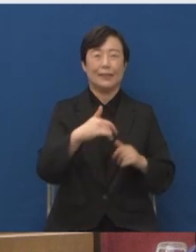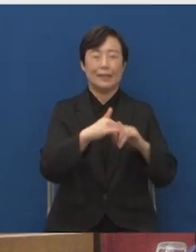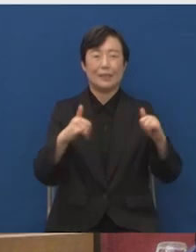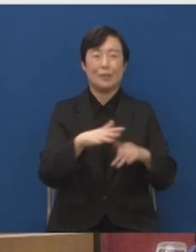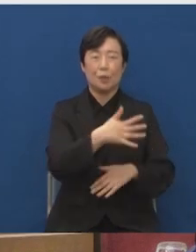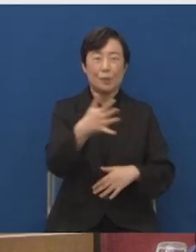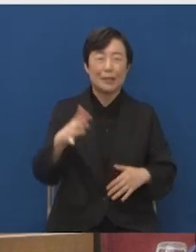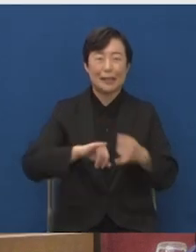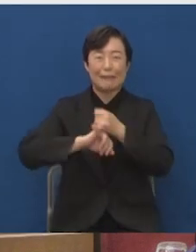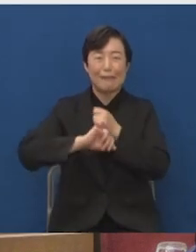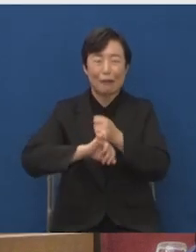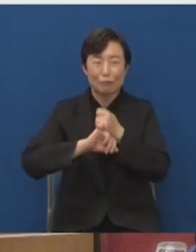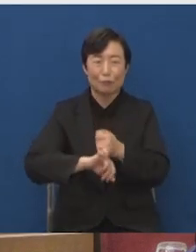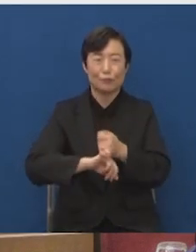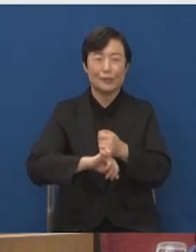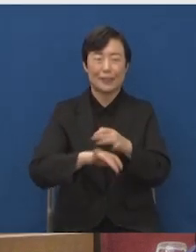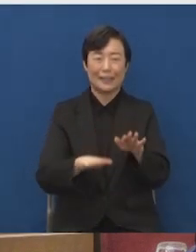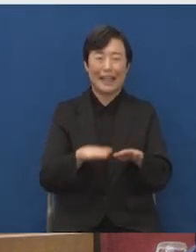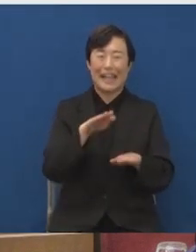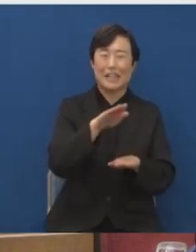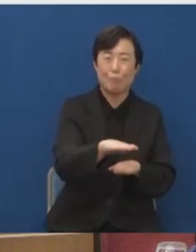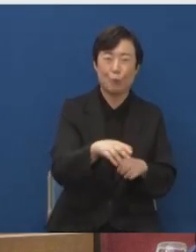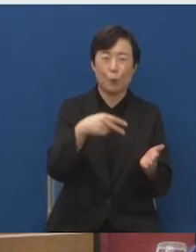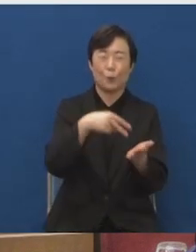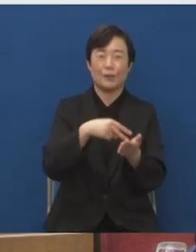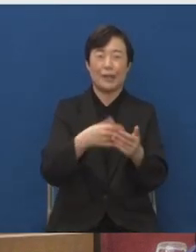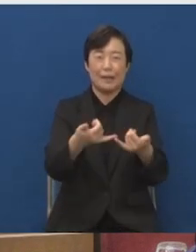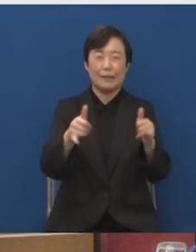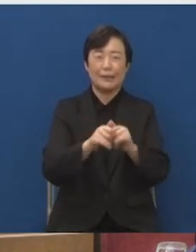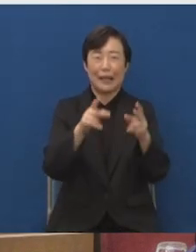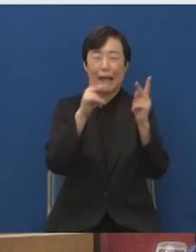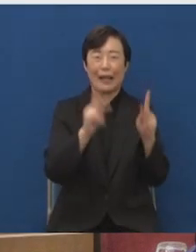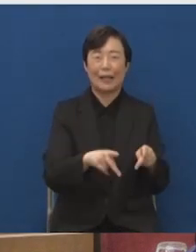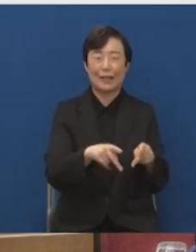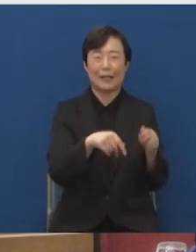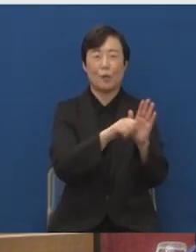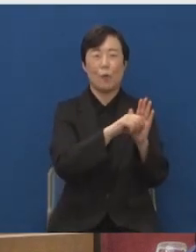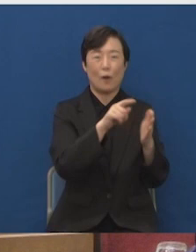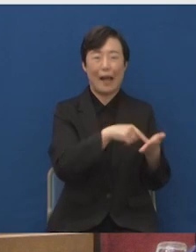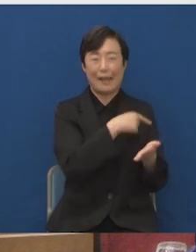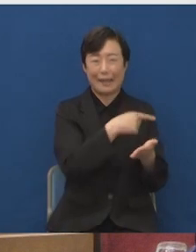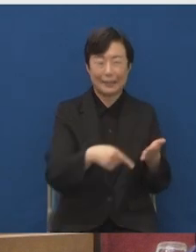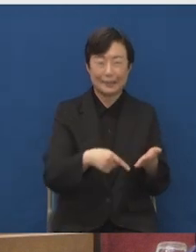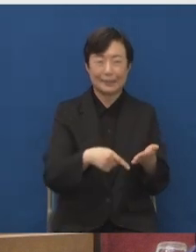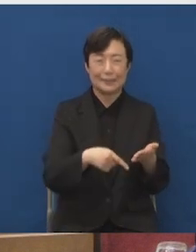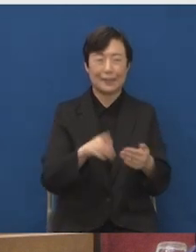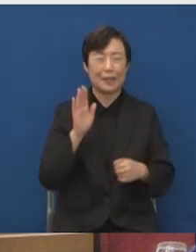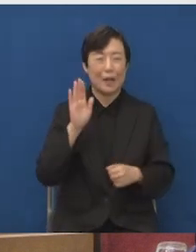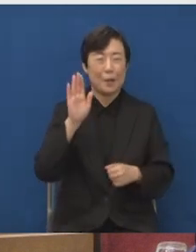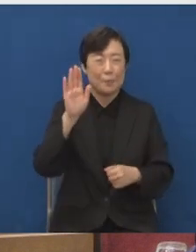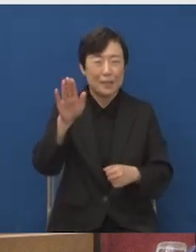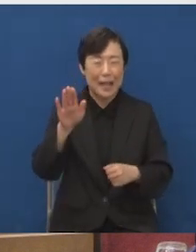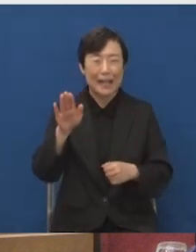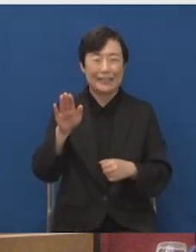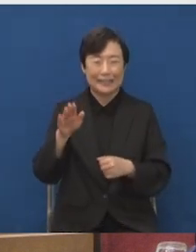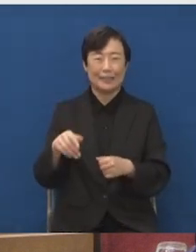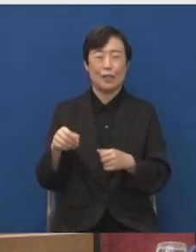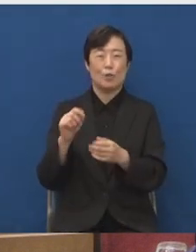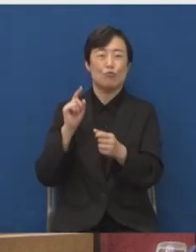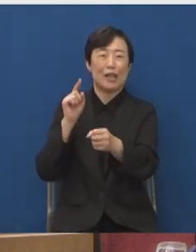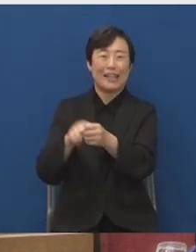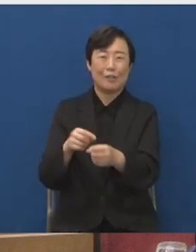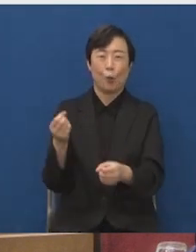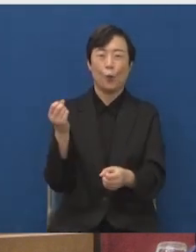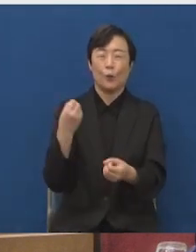けた力強い第一歩として、社会課題の解決はもとより、京都の未来を見据え、次の世代に託す種まきとなるような施策のう